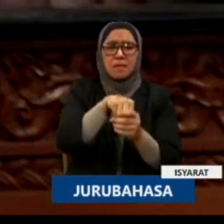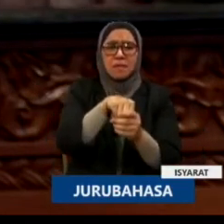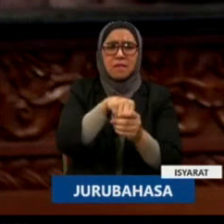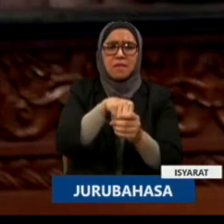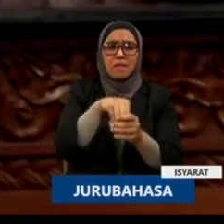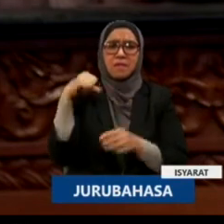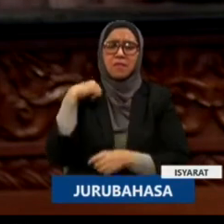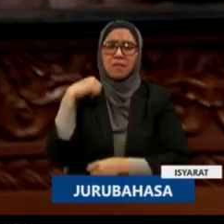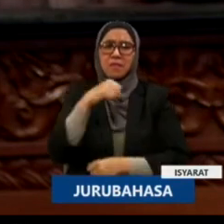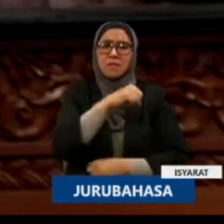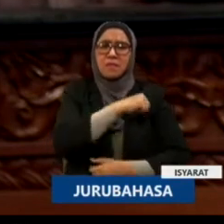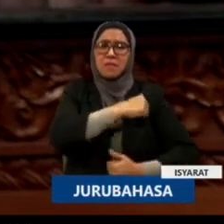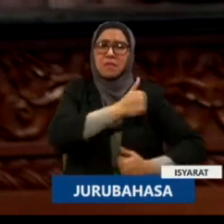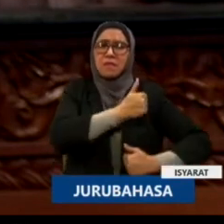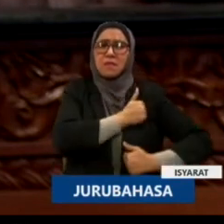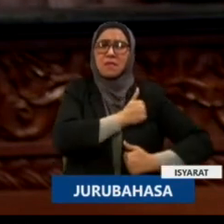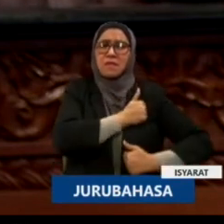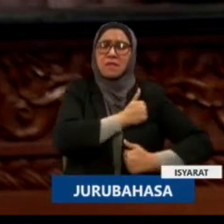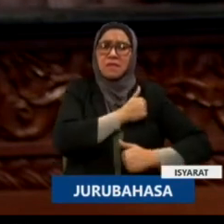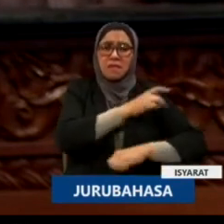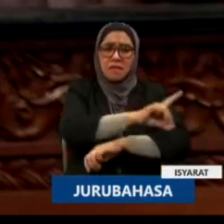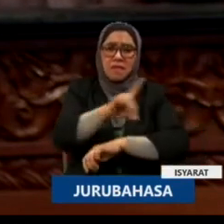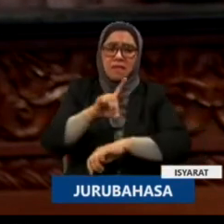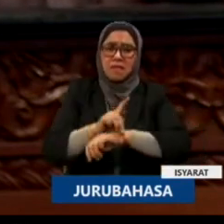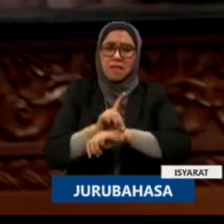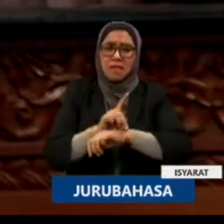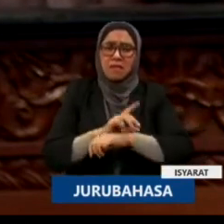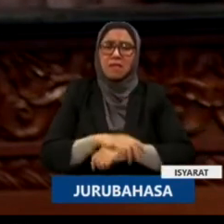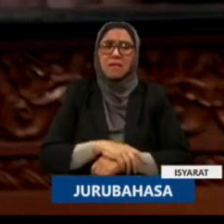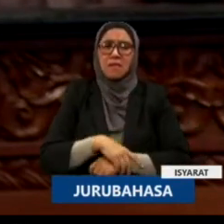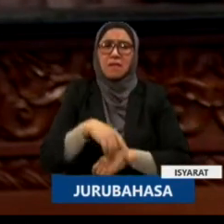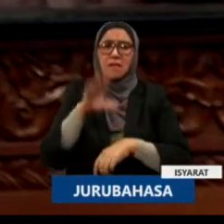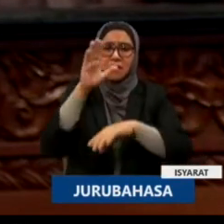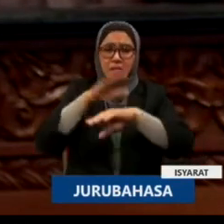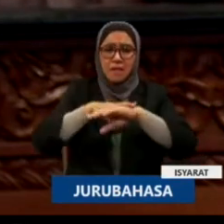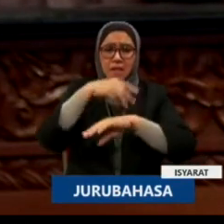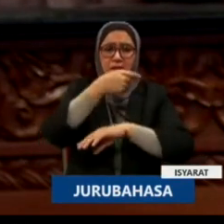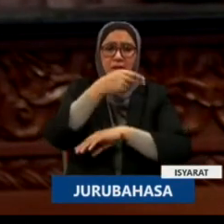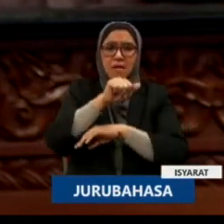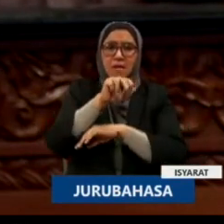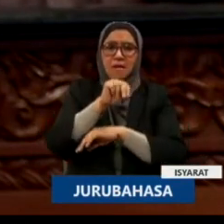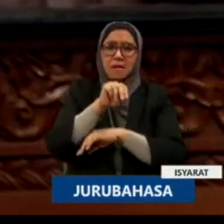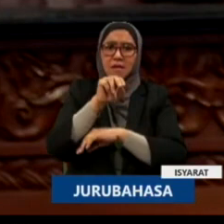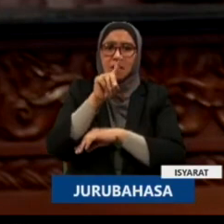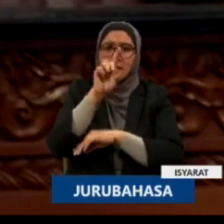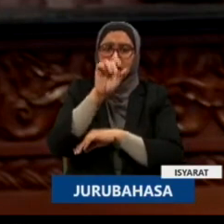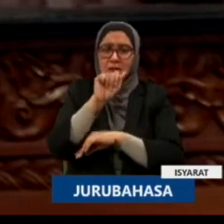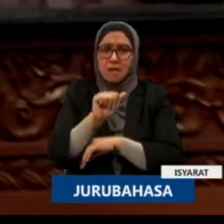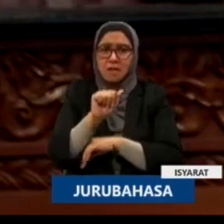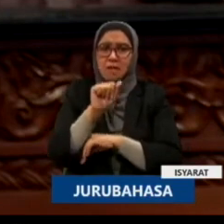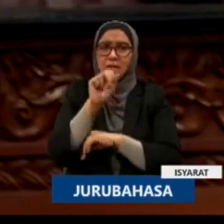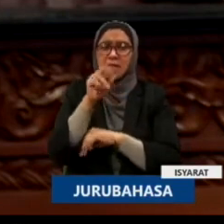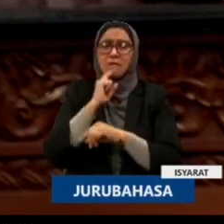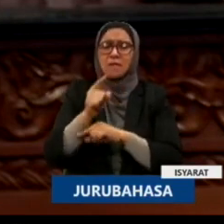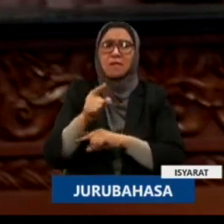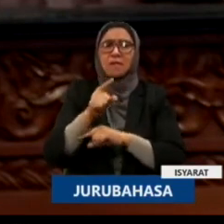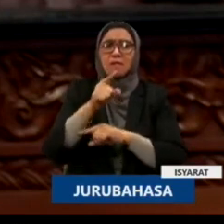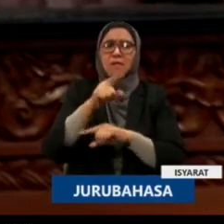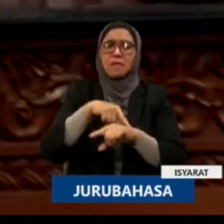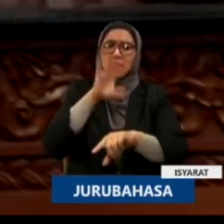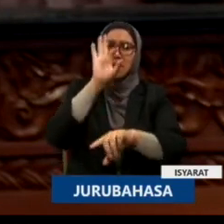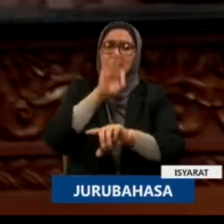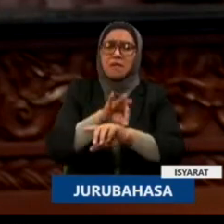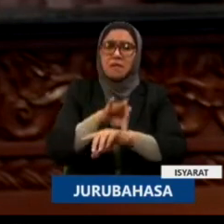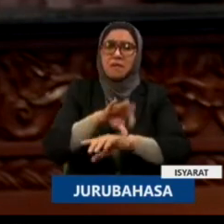pertahanan darat kirim atau kita Panggil handaw yang berfungsi sebagai Police The dalam